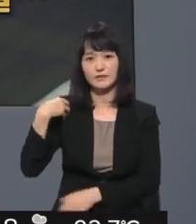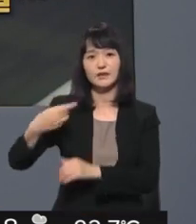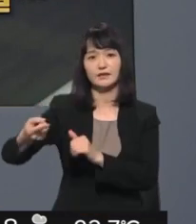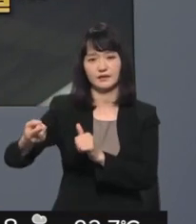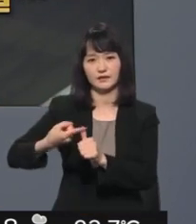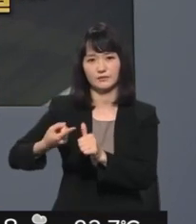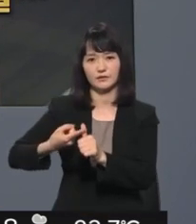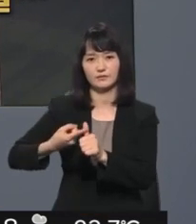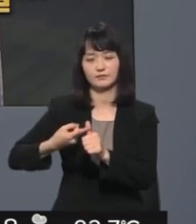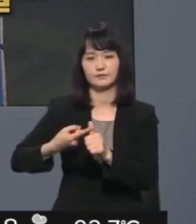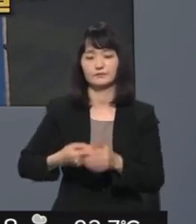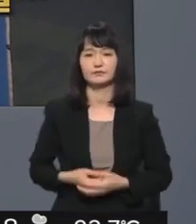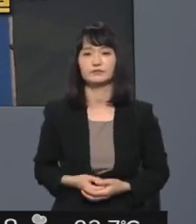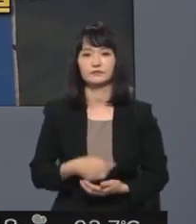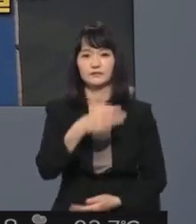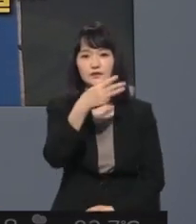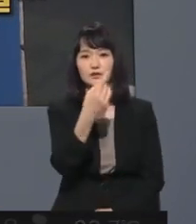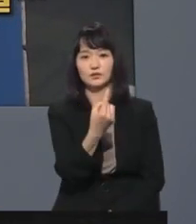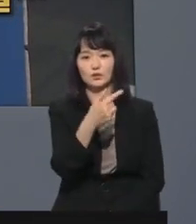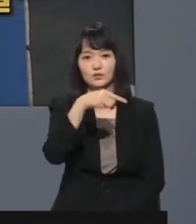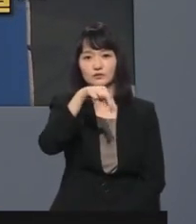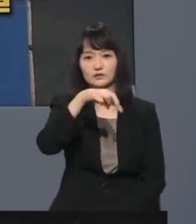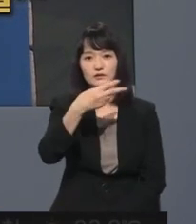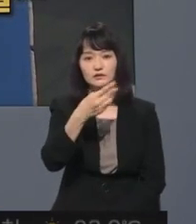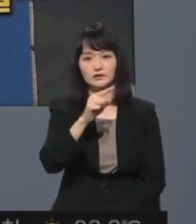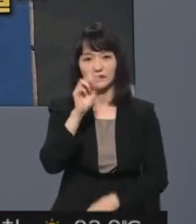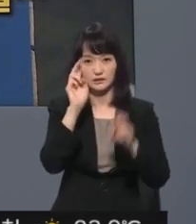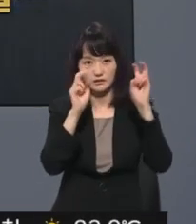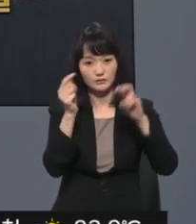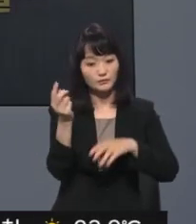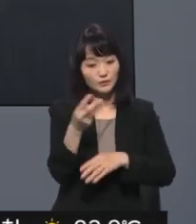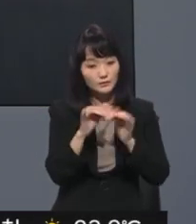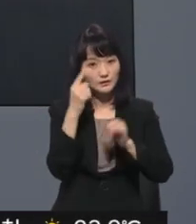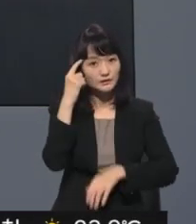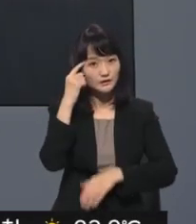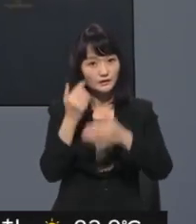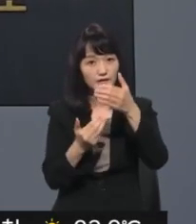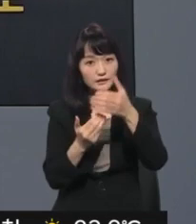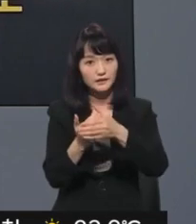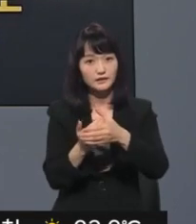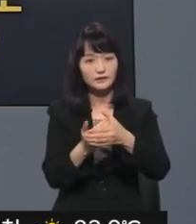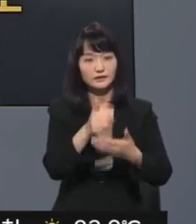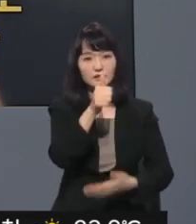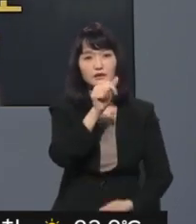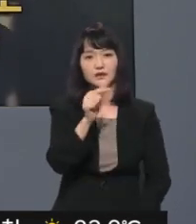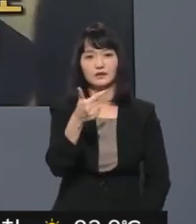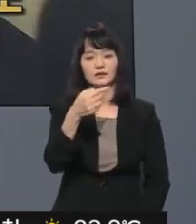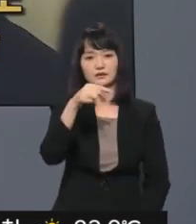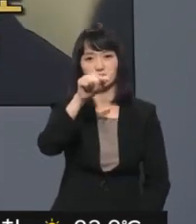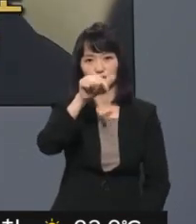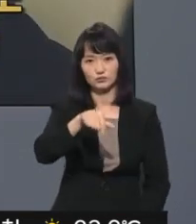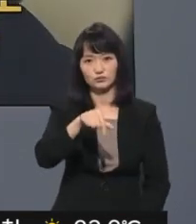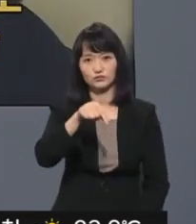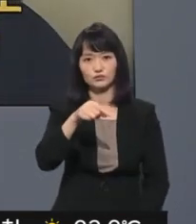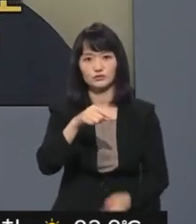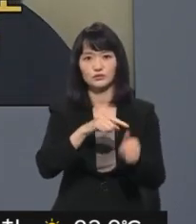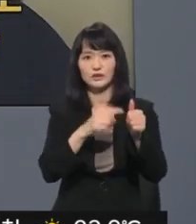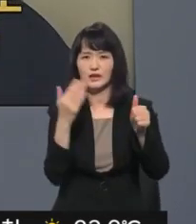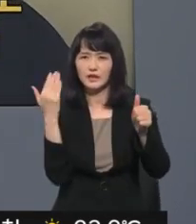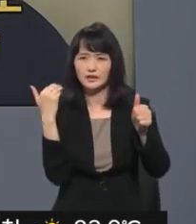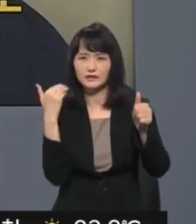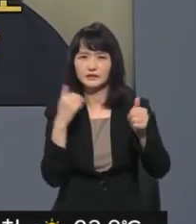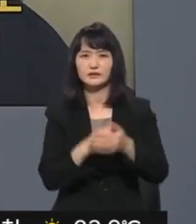있습니다 차원들은 스타 니까 몇 사람이 떠오르죠 1 독수 기우 총기 한때 로스터에 법률 대리를 맡은 김 회장의